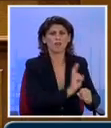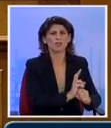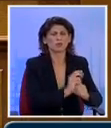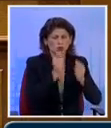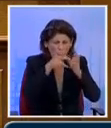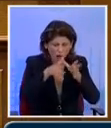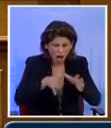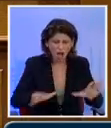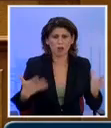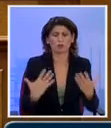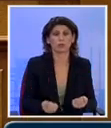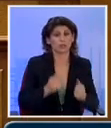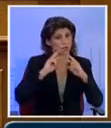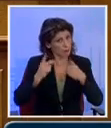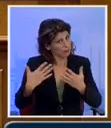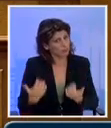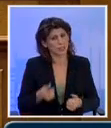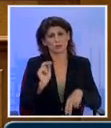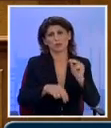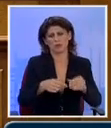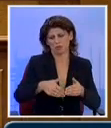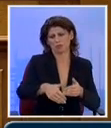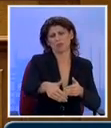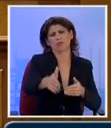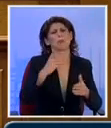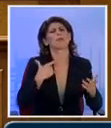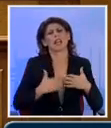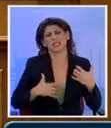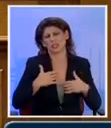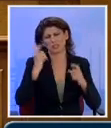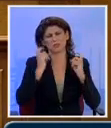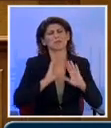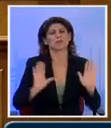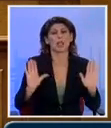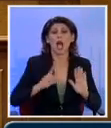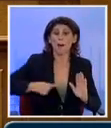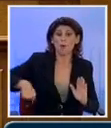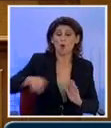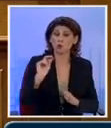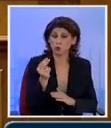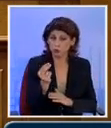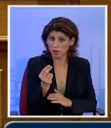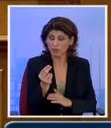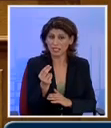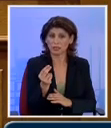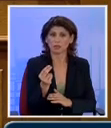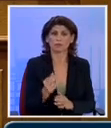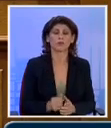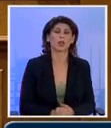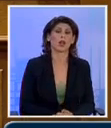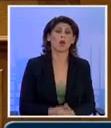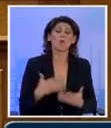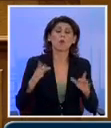βρισκόταν. Την απάντηση θα την πάρετε σε λίγο στην ψηφοφορία, μην ανησυχείτε. Από όλους τους βουλευτές που